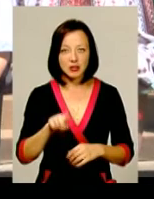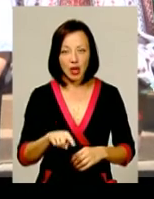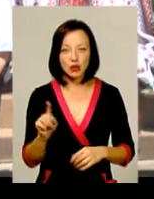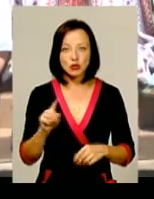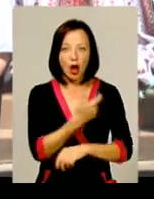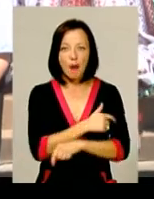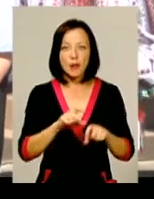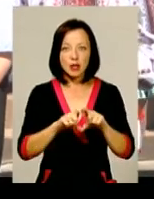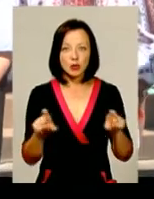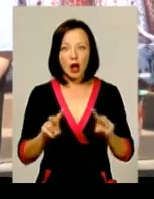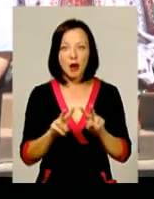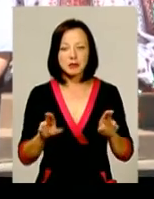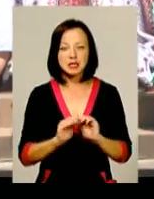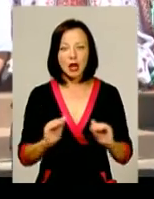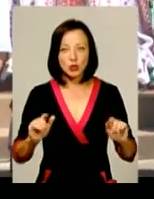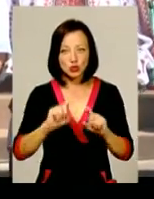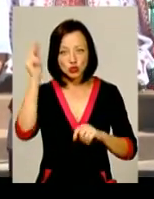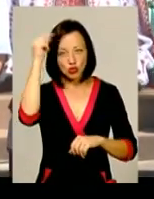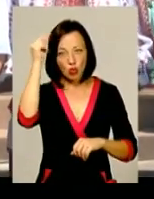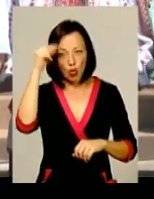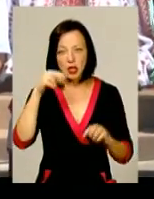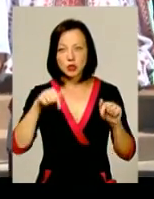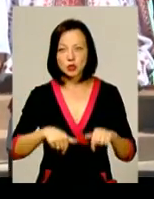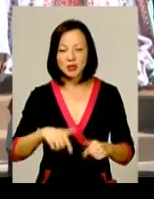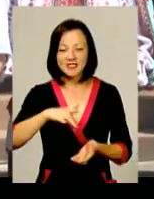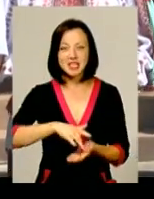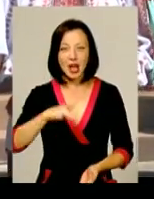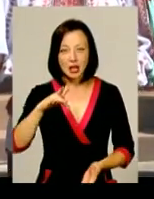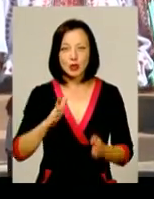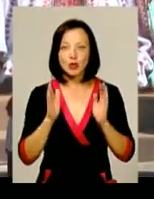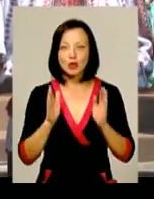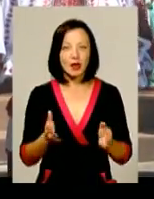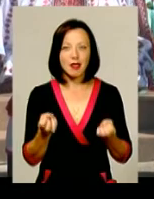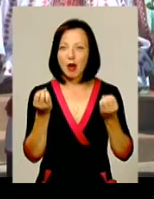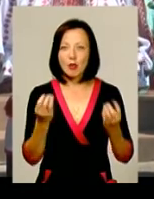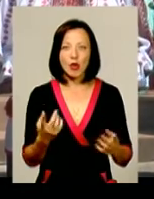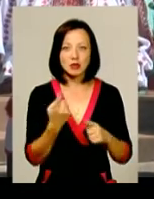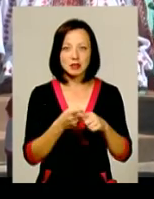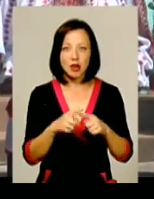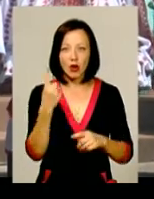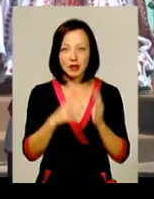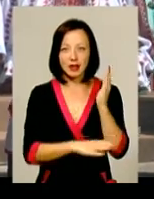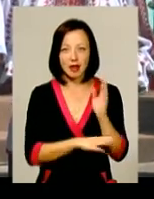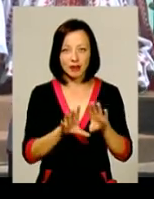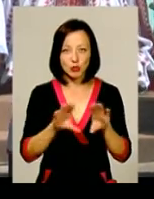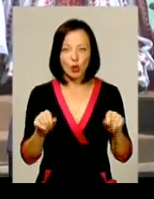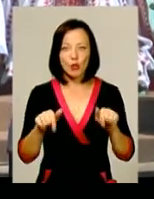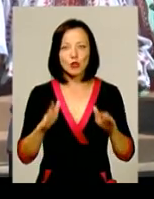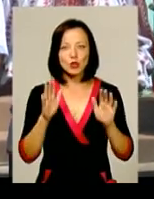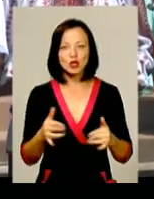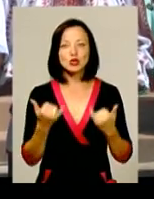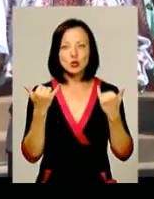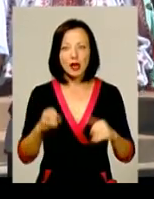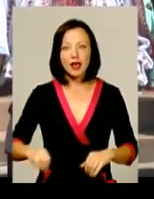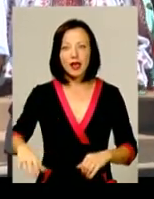амбулаторія буде такою, як садочок і як школа, що отут в центрі буде не просто оце дерево і тільки, а тут буде